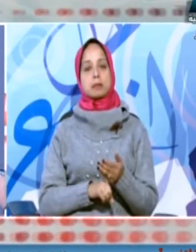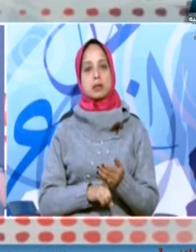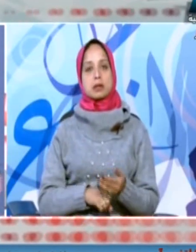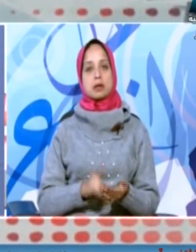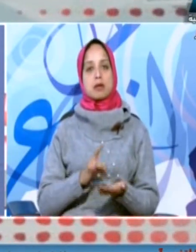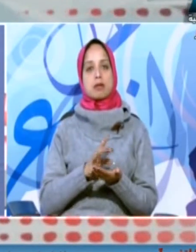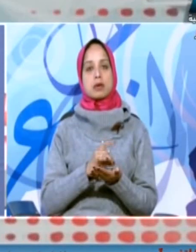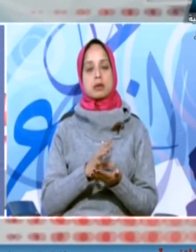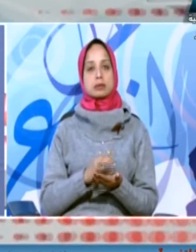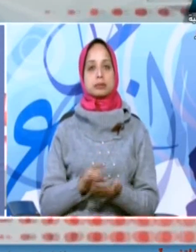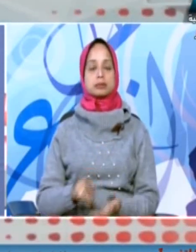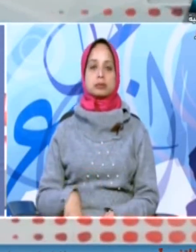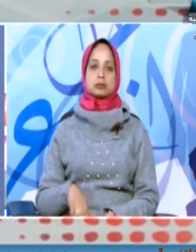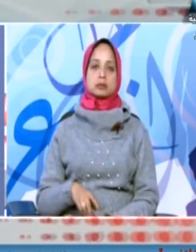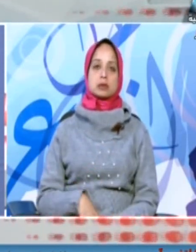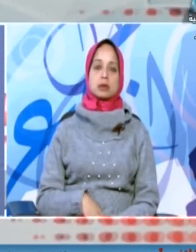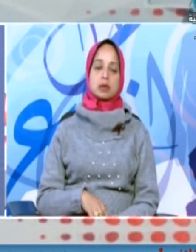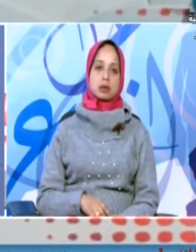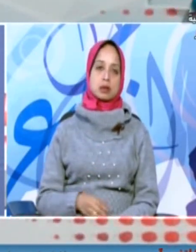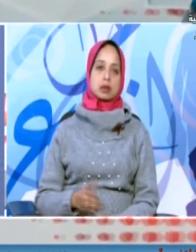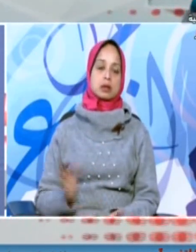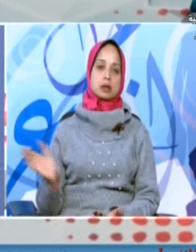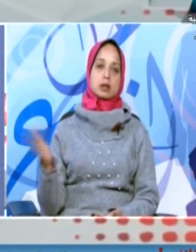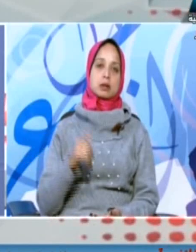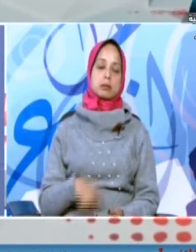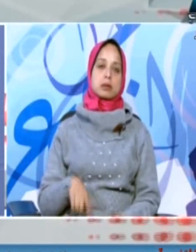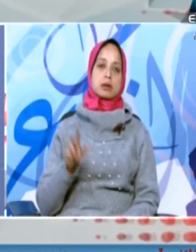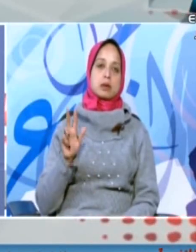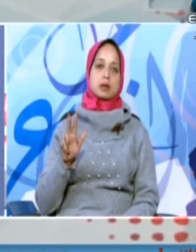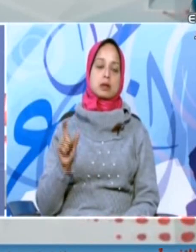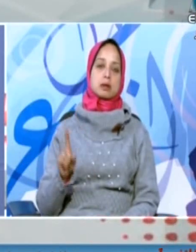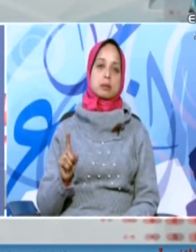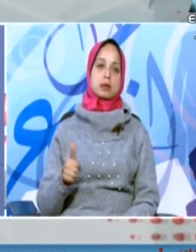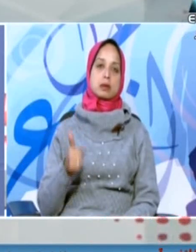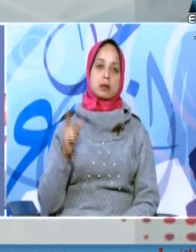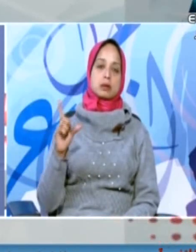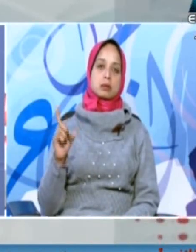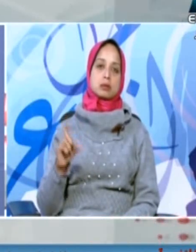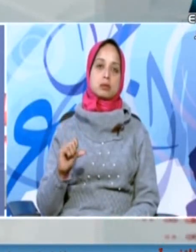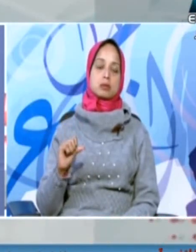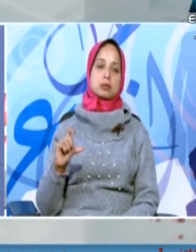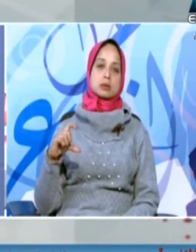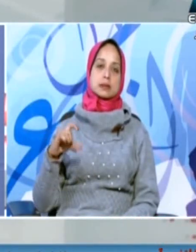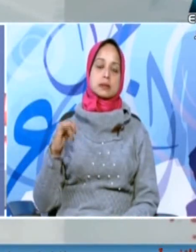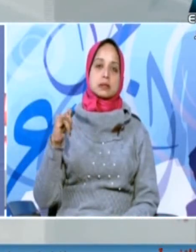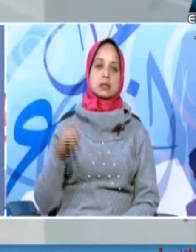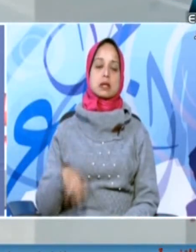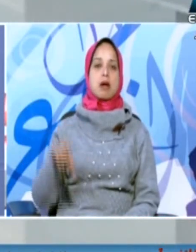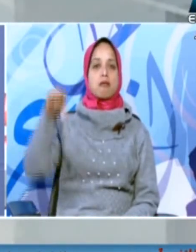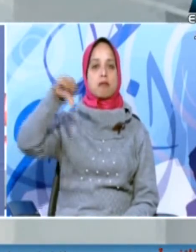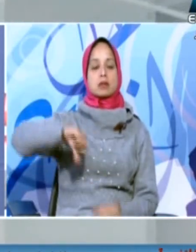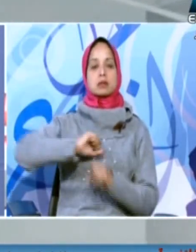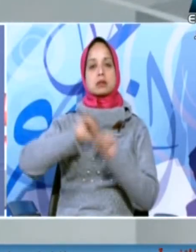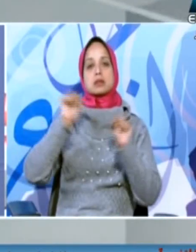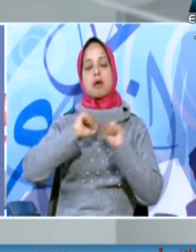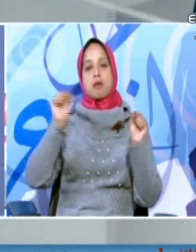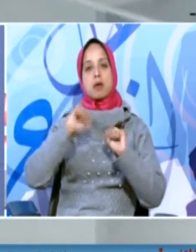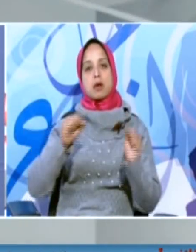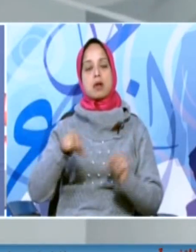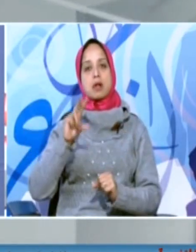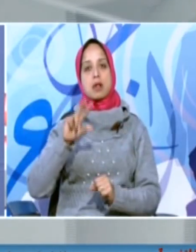الحربيه الترك وعين محمود سامي الايه؟ البارودي. طب السؤال الاولاني يا بطه كده قولي لي معايا، فشل الثوره العربيه ايه